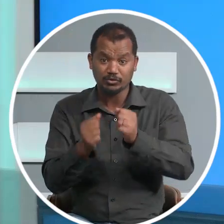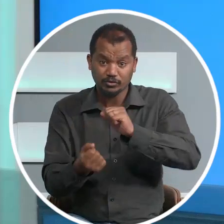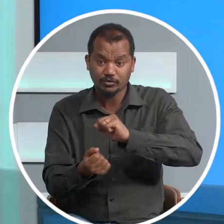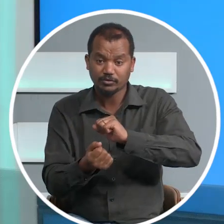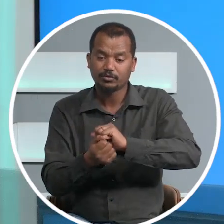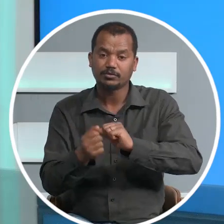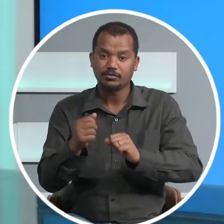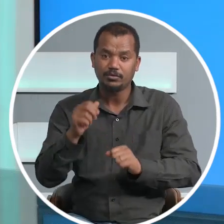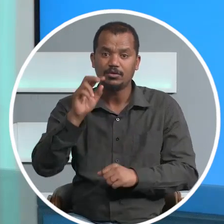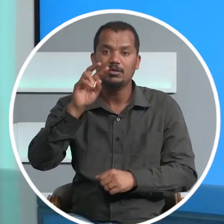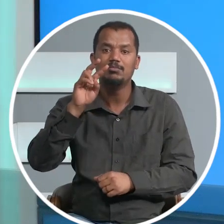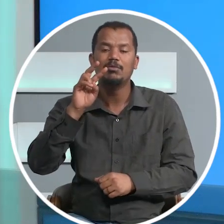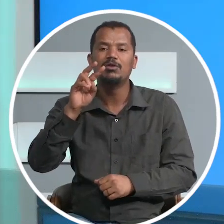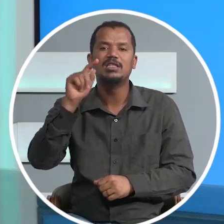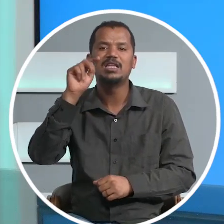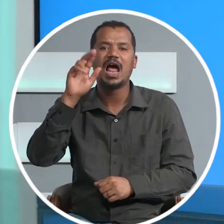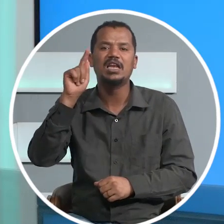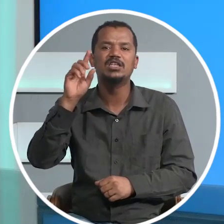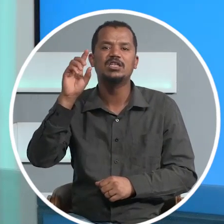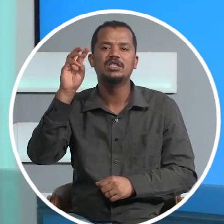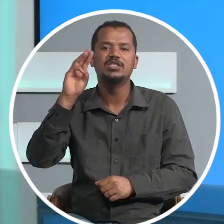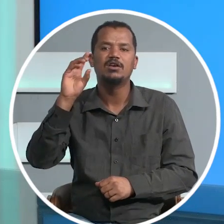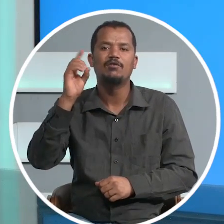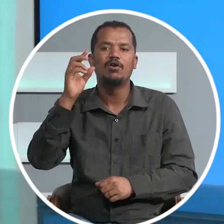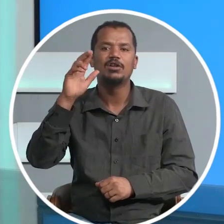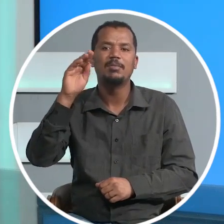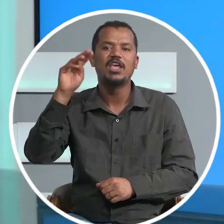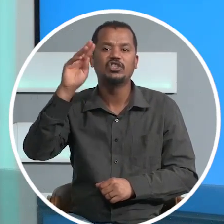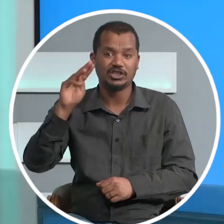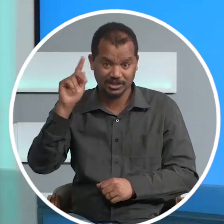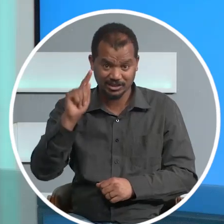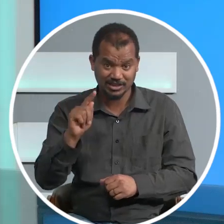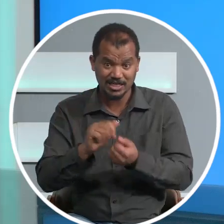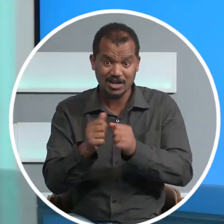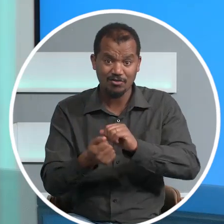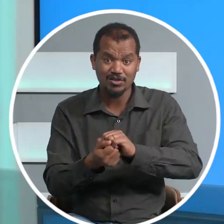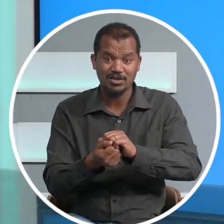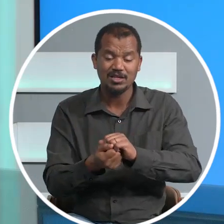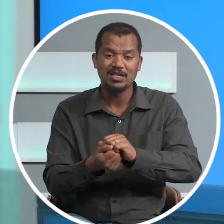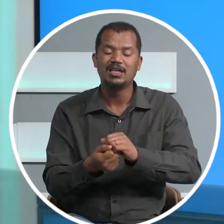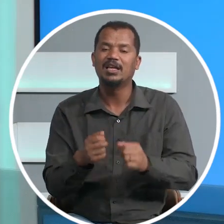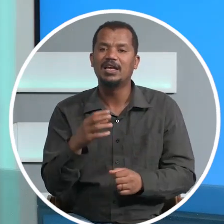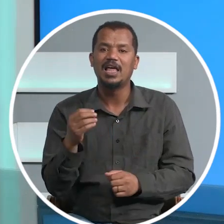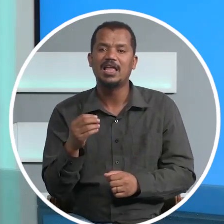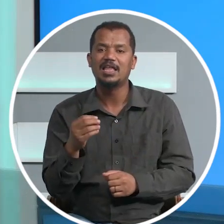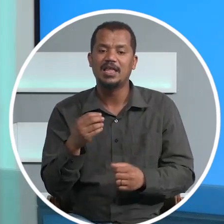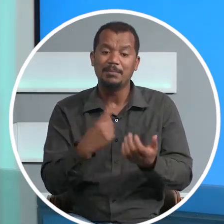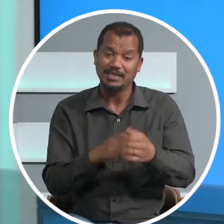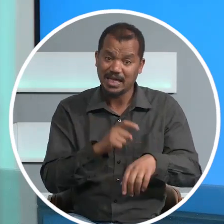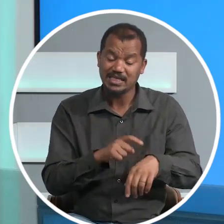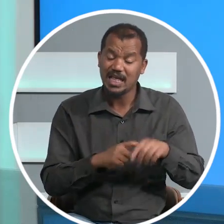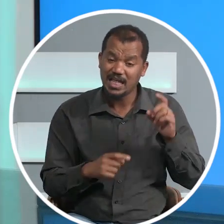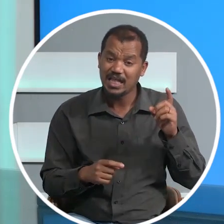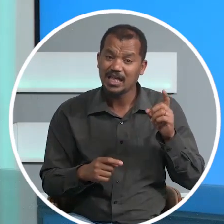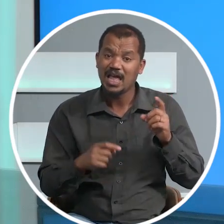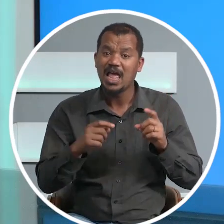ለውጦች በሁለቱ ትራንስፎርሜሽን ቅድ ሲግኒፊካንት የሆነ ለውጥ አለ። ዲናይ ማድረግ አይቻልም። እና በዚያን